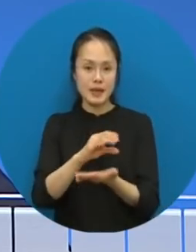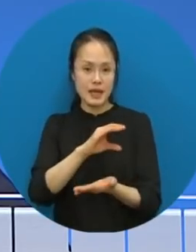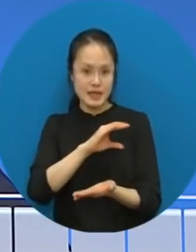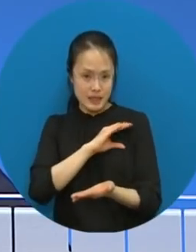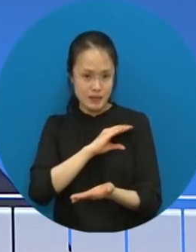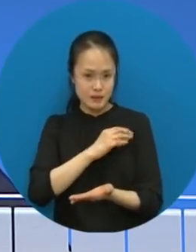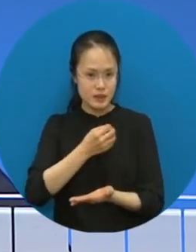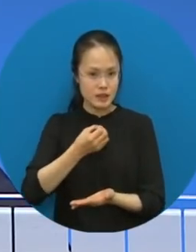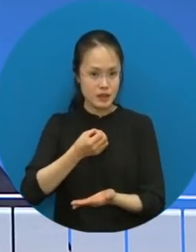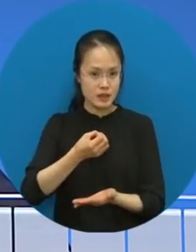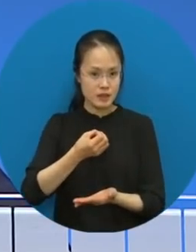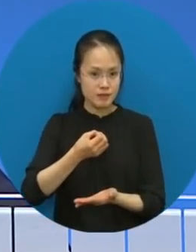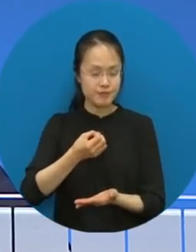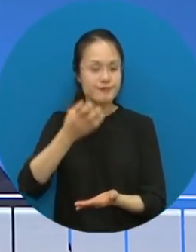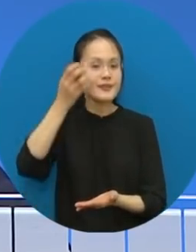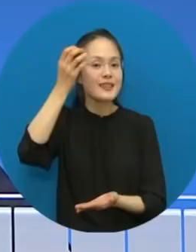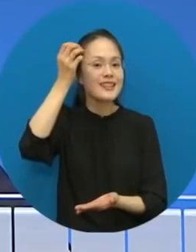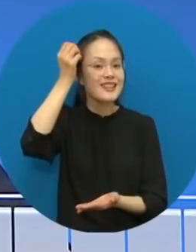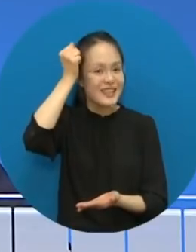오직 하나님의 영광을 기억하라